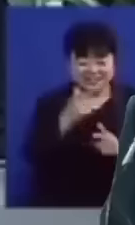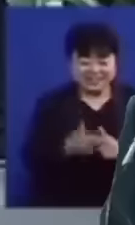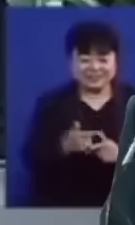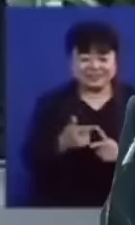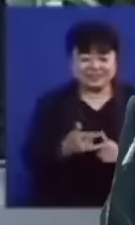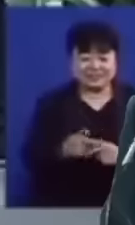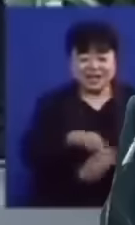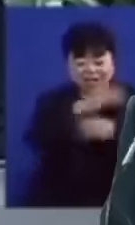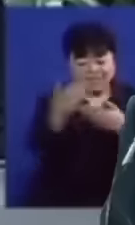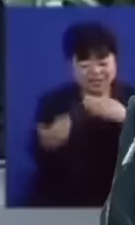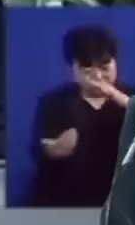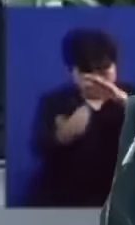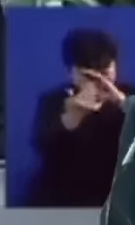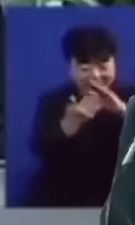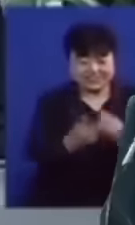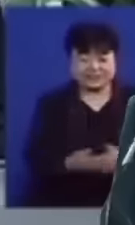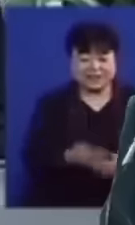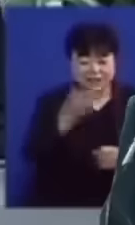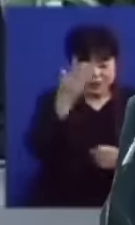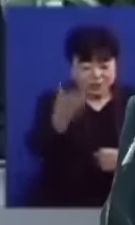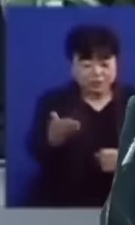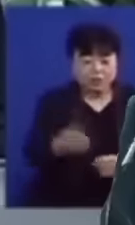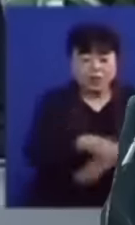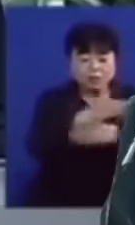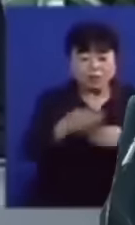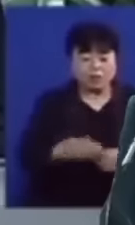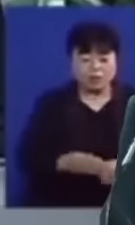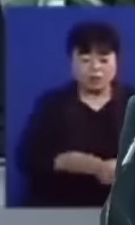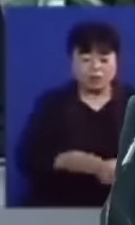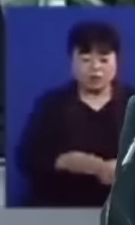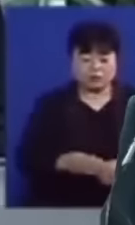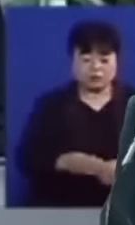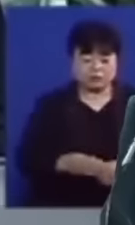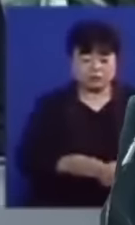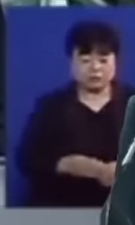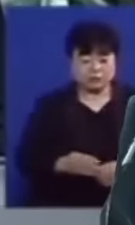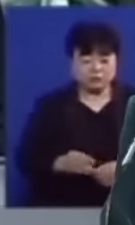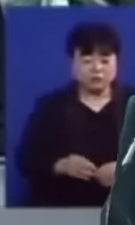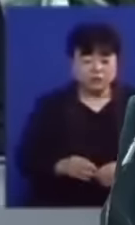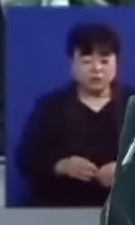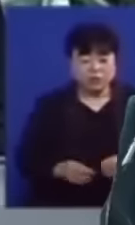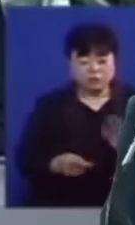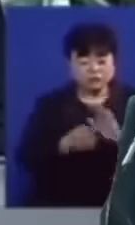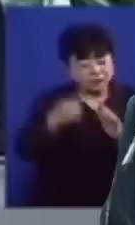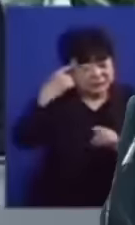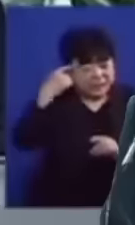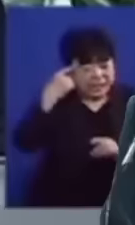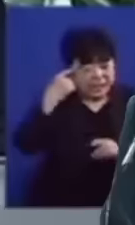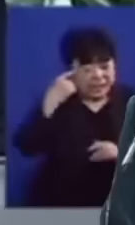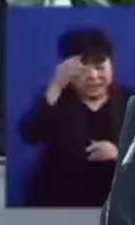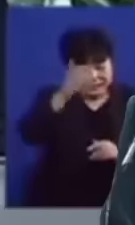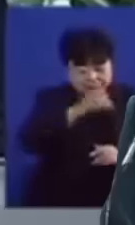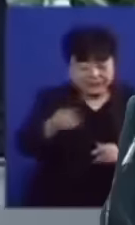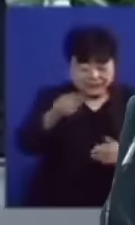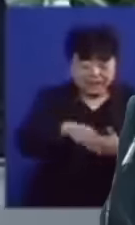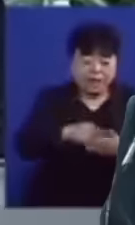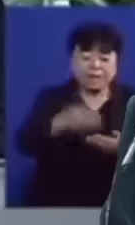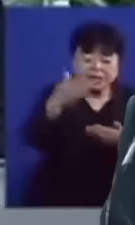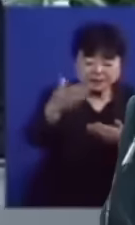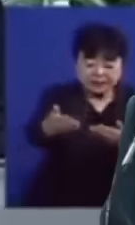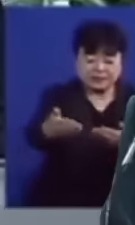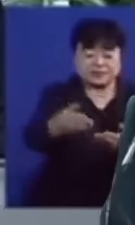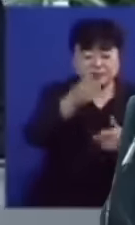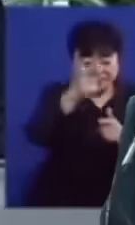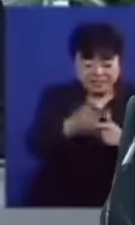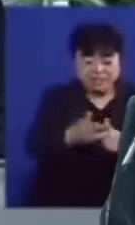예수님이 내가 다 이루었다 하실 때 여러분의 모든 부정적인 세력을 십자가에서 다 멸해버렸던 것입니다. 청산해버린 것입니다.